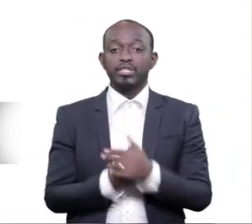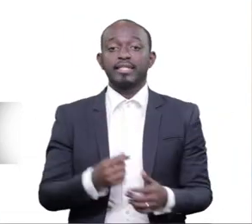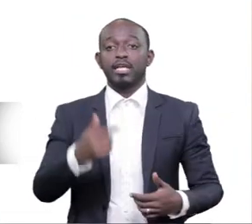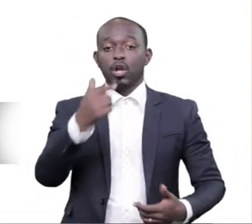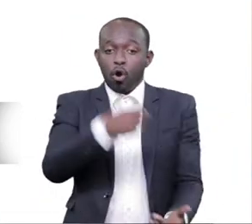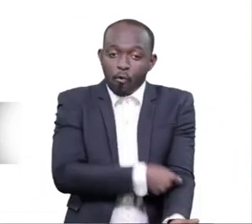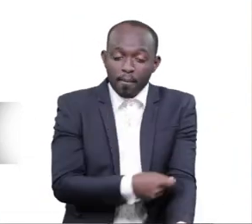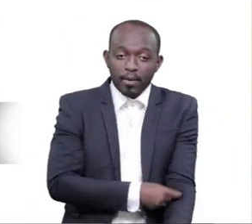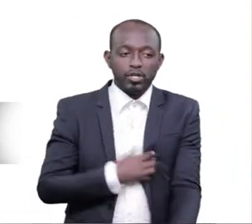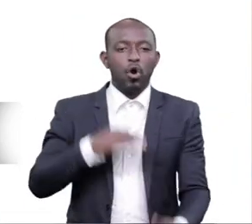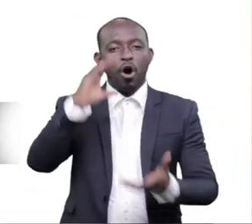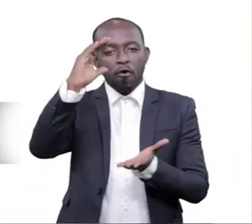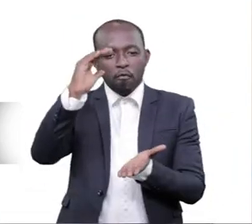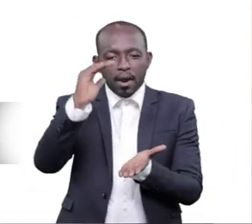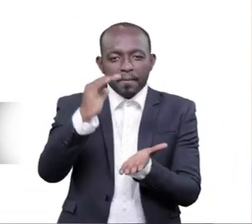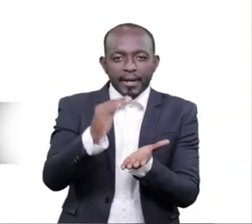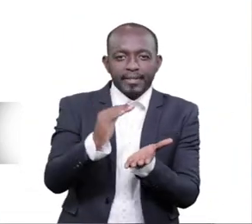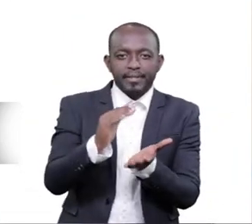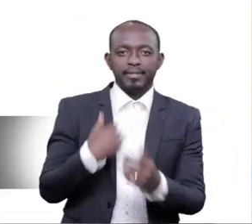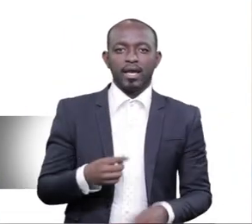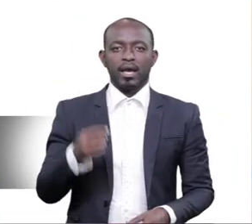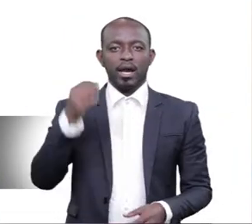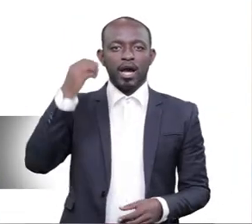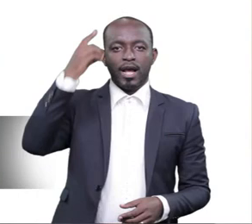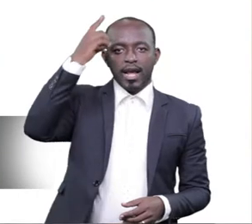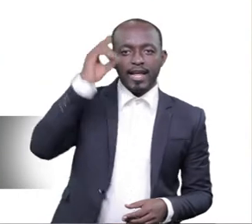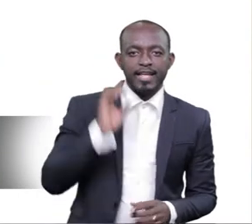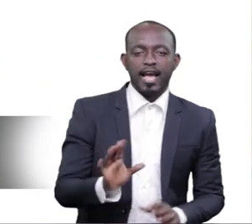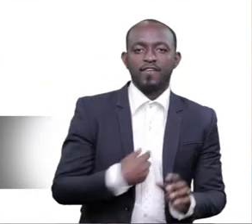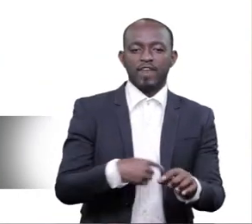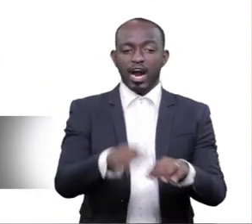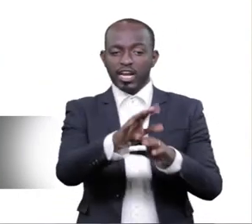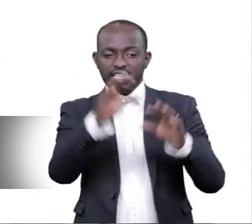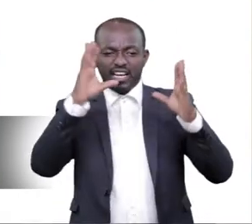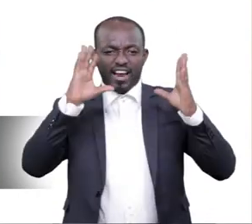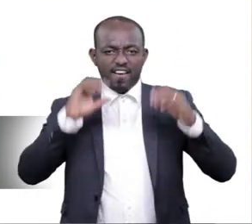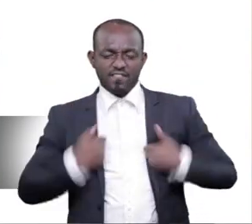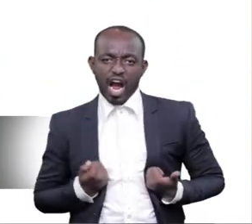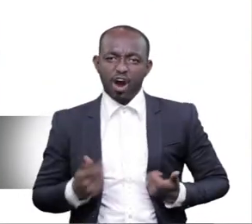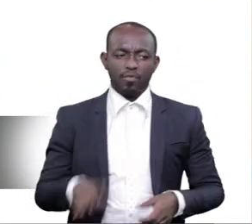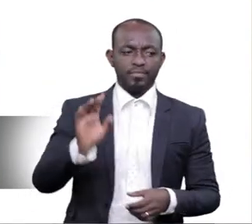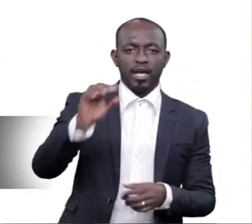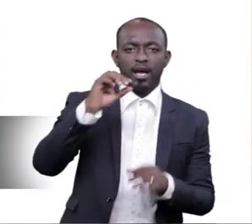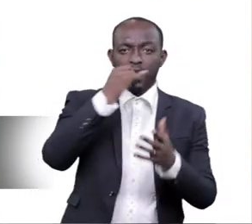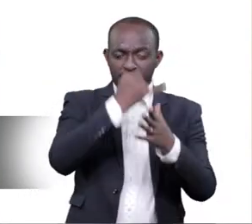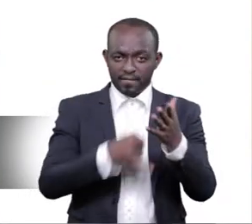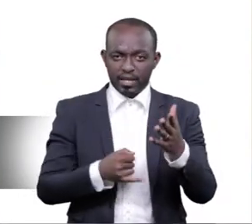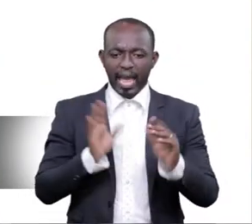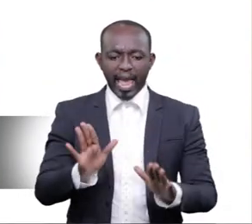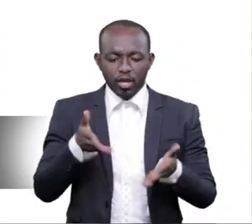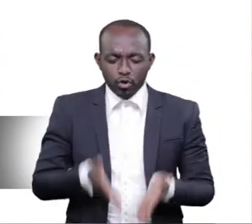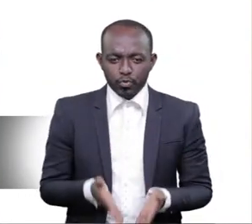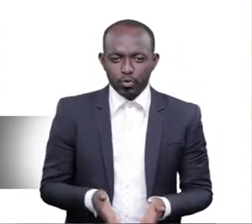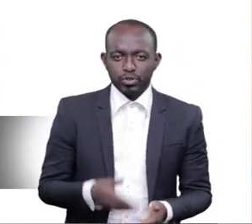ndetse no kugabanya ingaruka za virus itera sida gusa ikibazo umuntu yakwibaza yavuga ati ese twageze